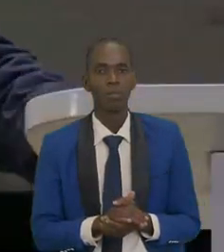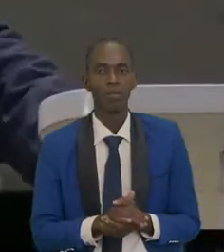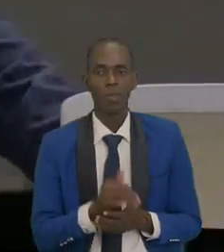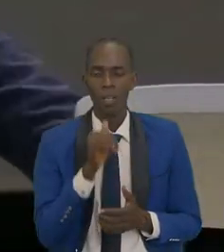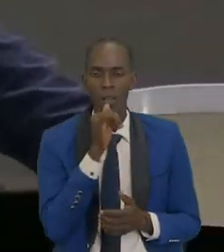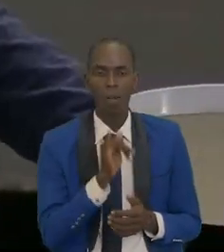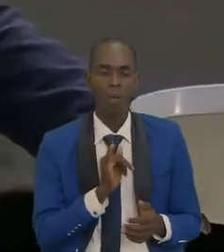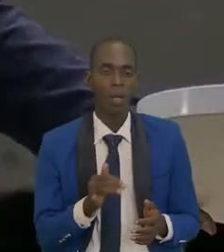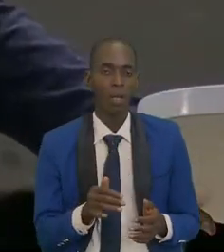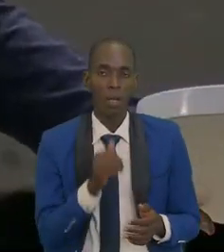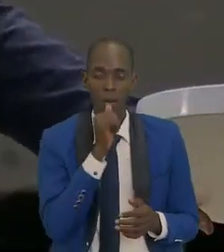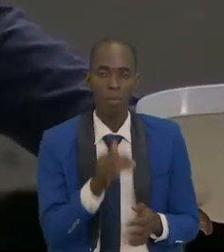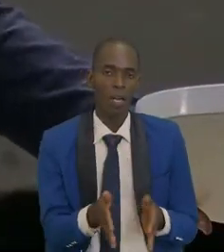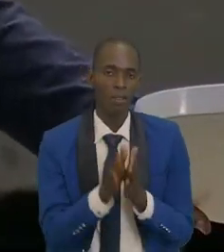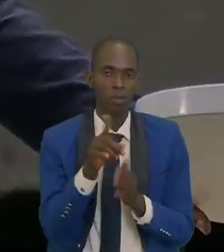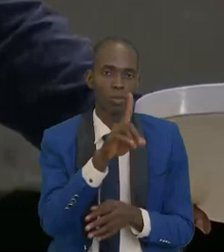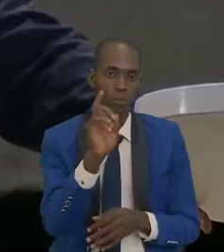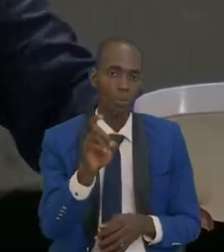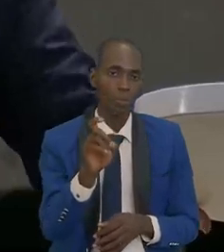On te pose la question.